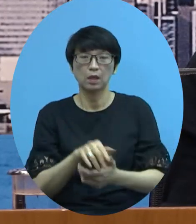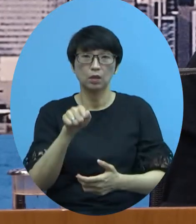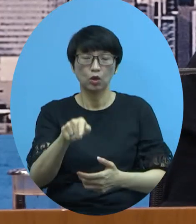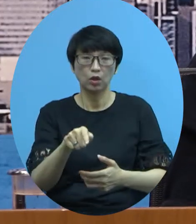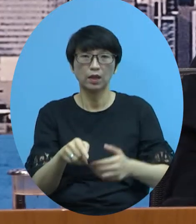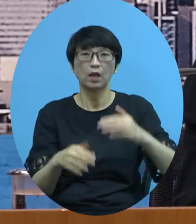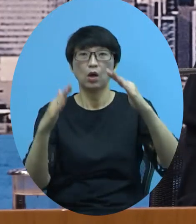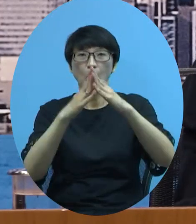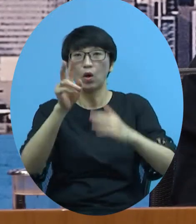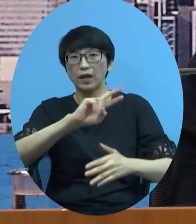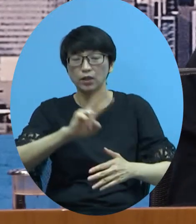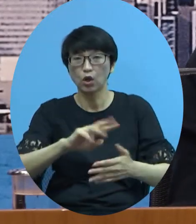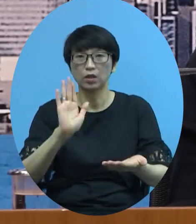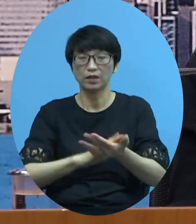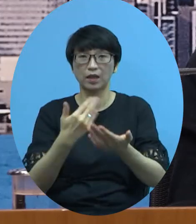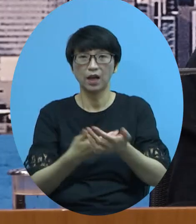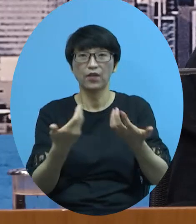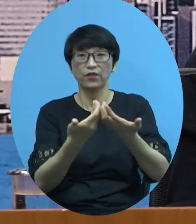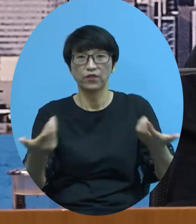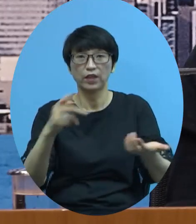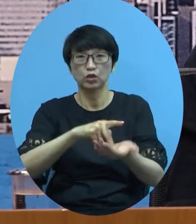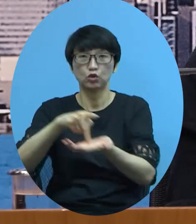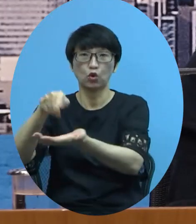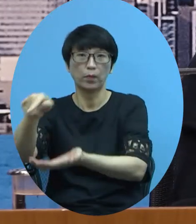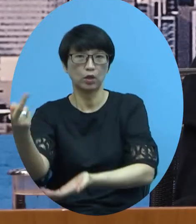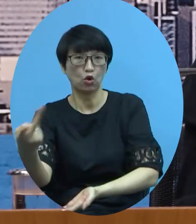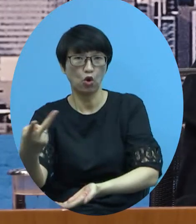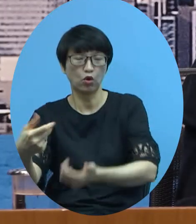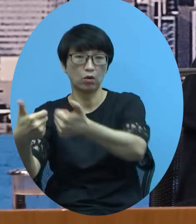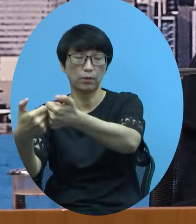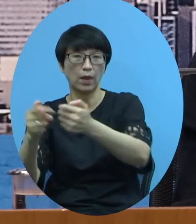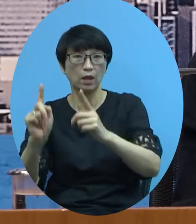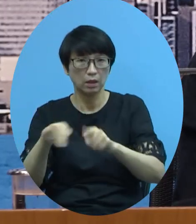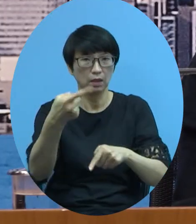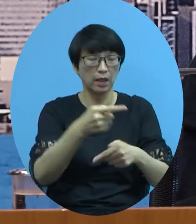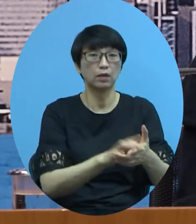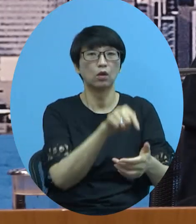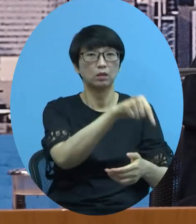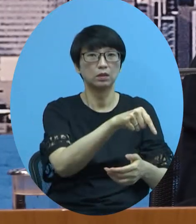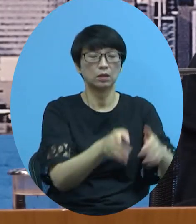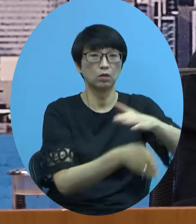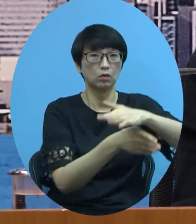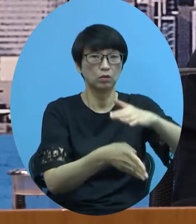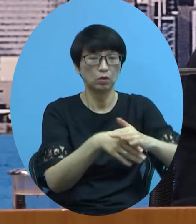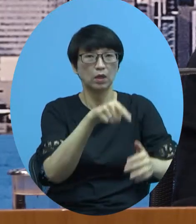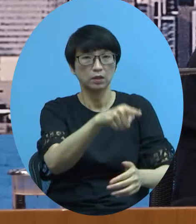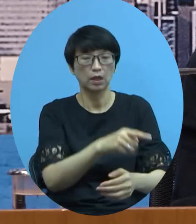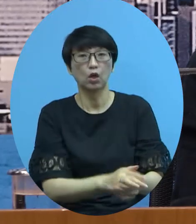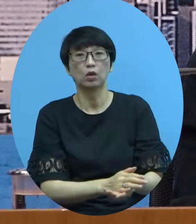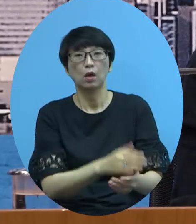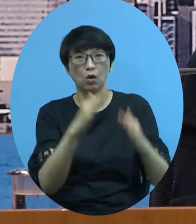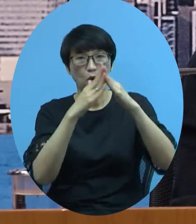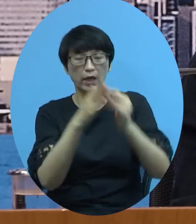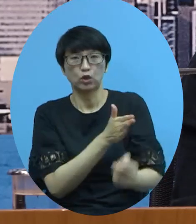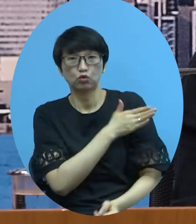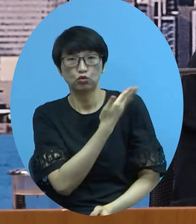位，不過就分租咗一間房俾嗰兩夫婦啦。跟住佢另外一間房就係工人住，加埋佢哋自己屋企人住，就大家一